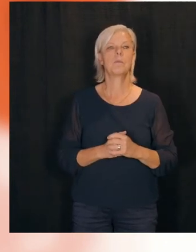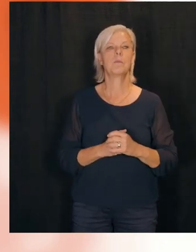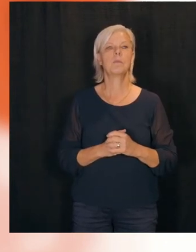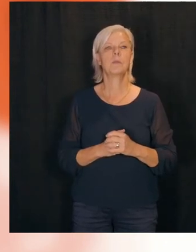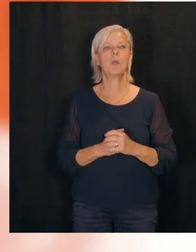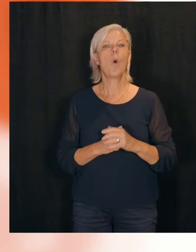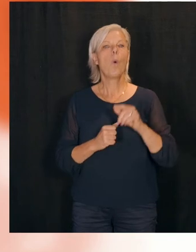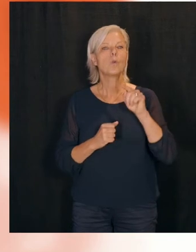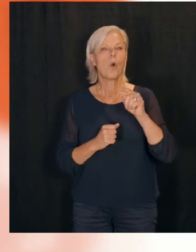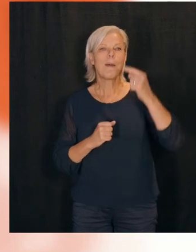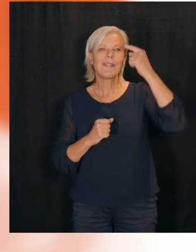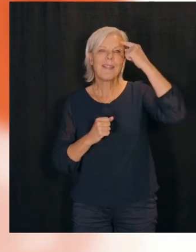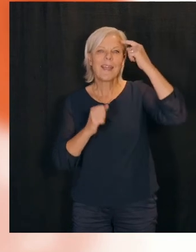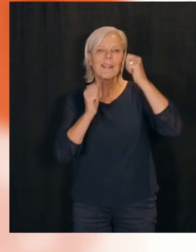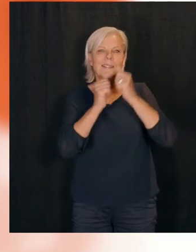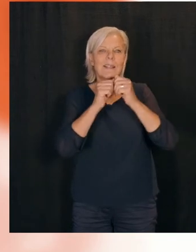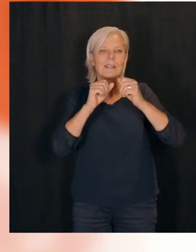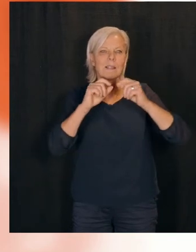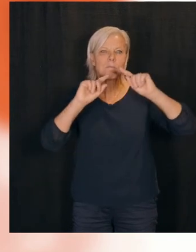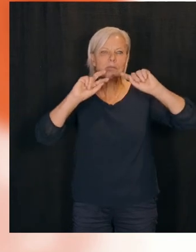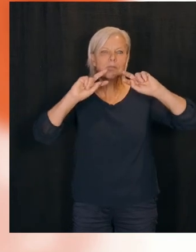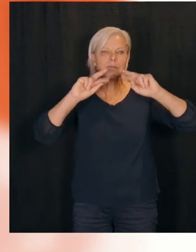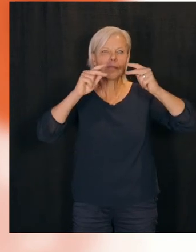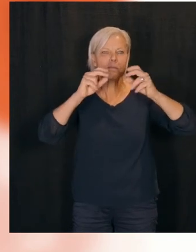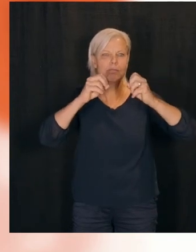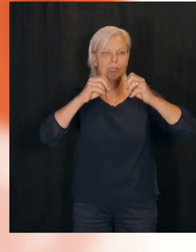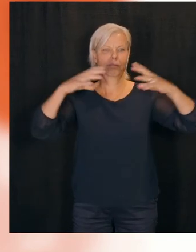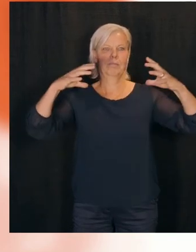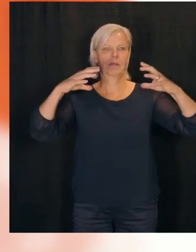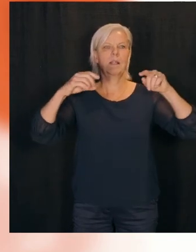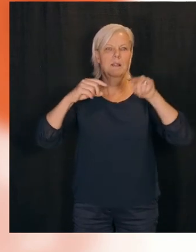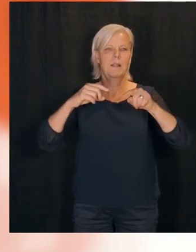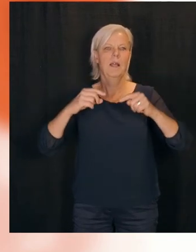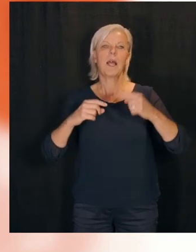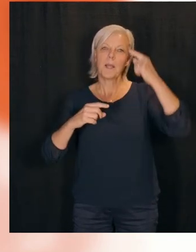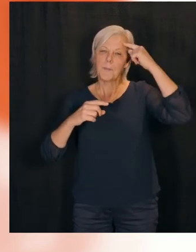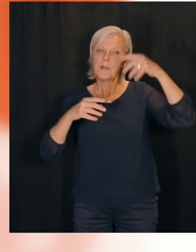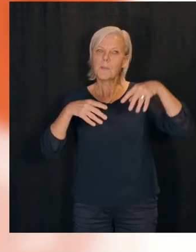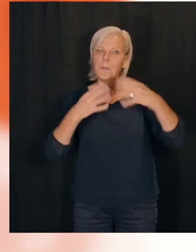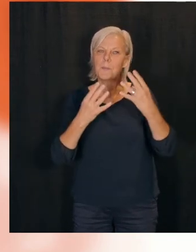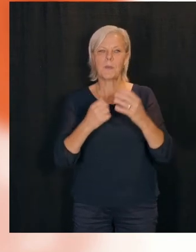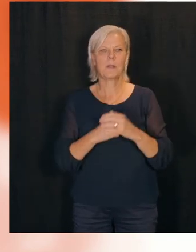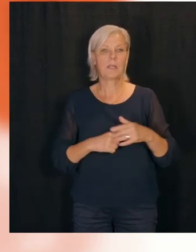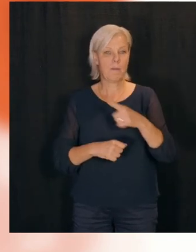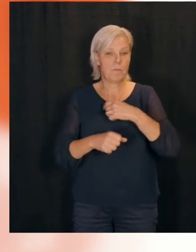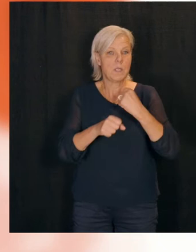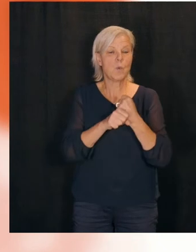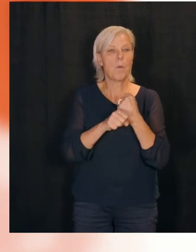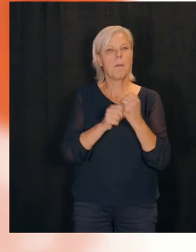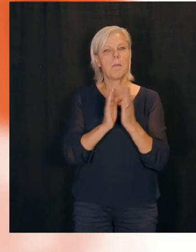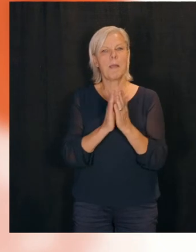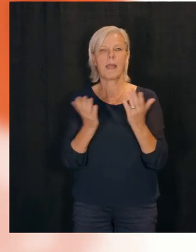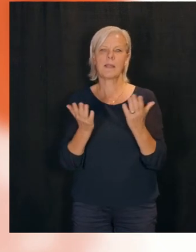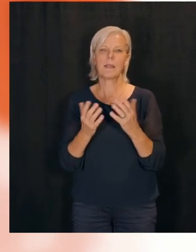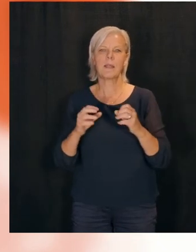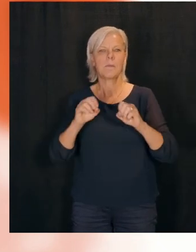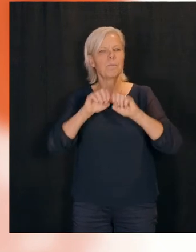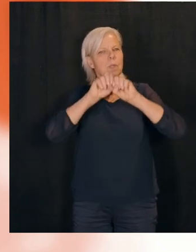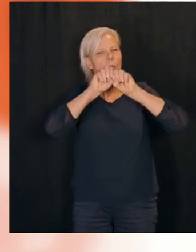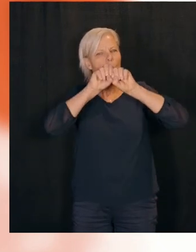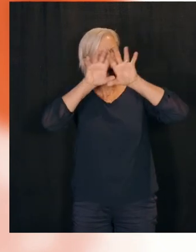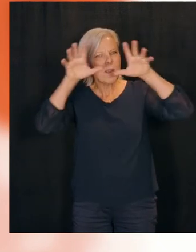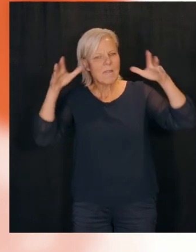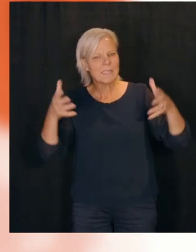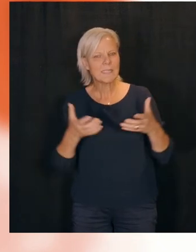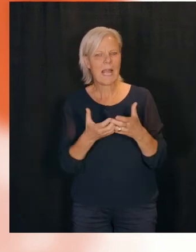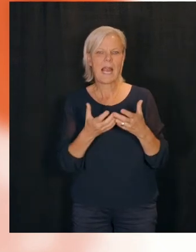de tänkesätten påverkas av den yttersta bubblan. Kultur. När vi jobbar med universell utformning så tror jag det är